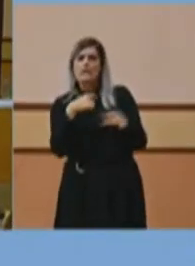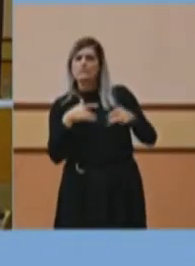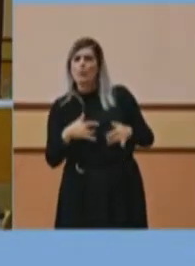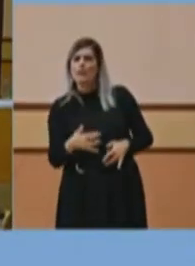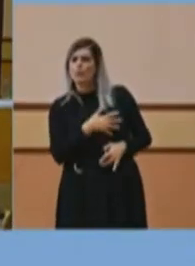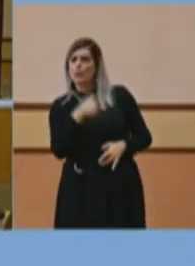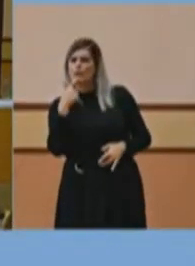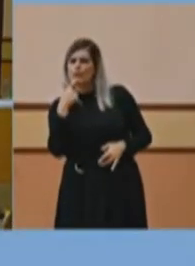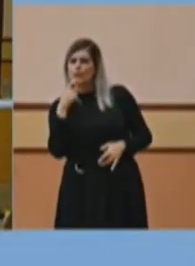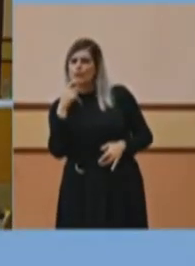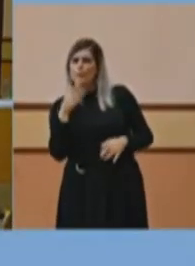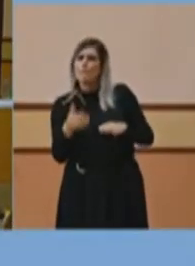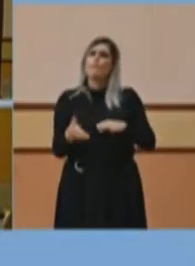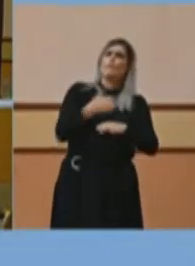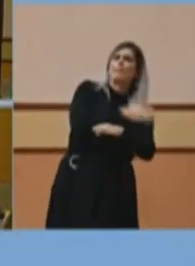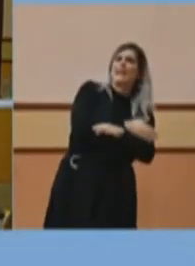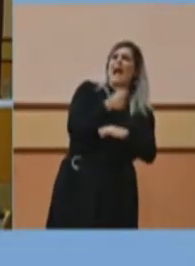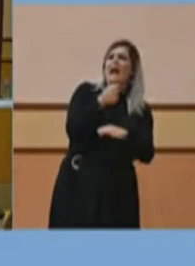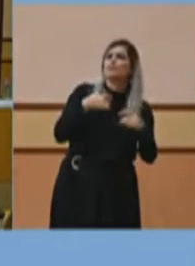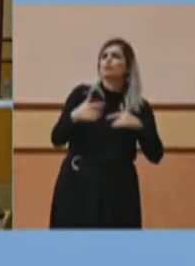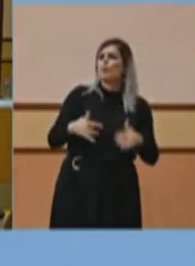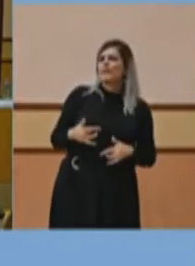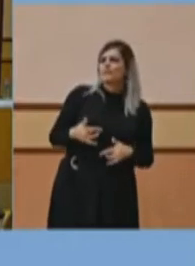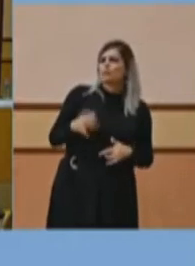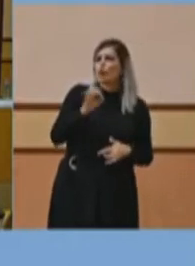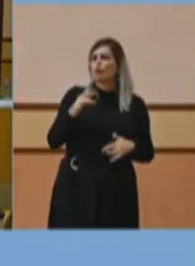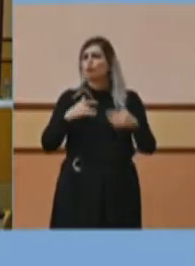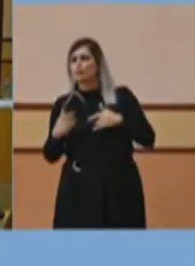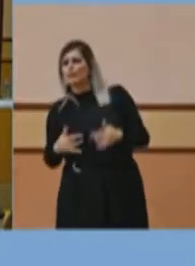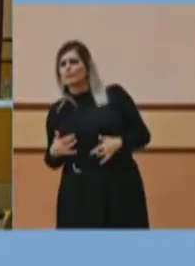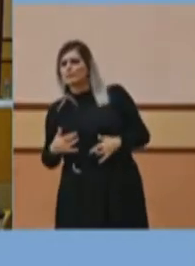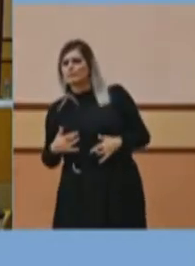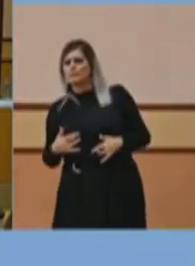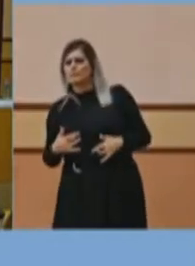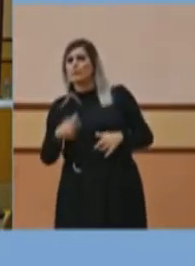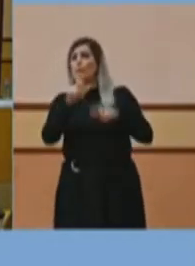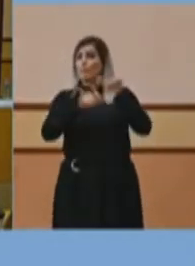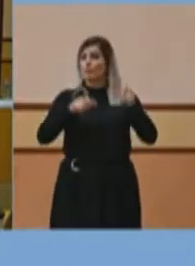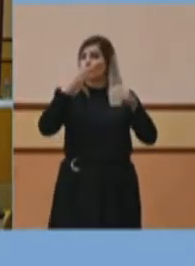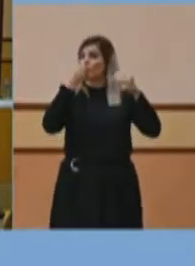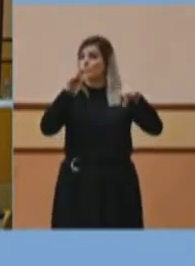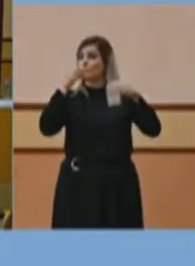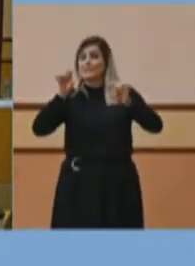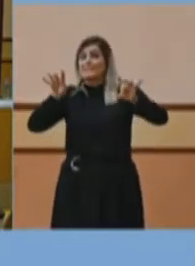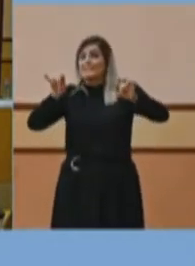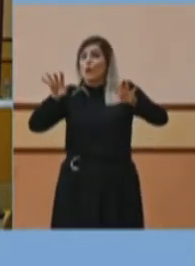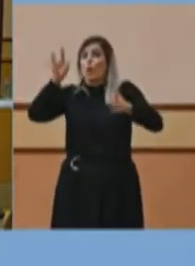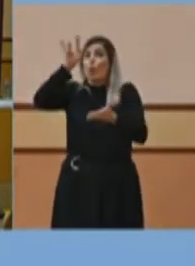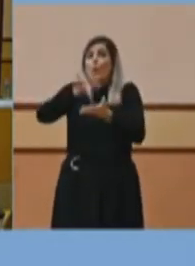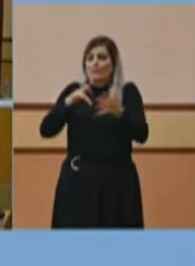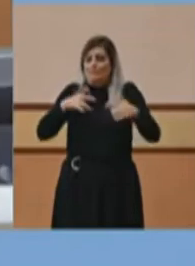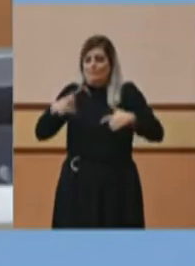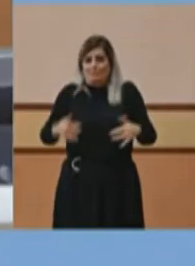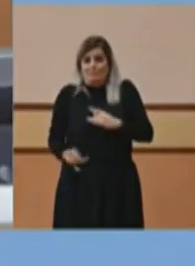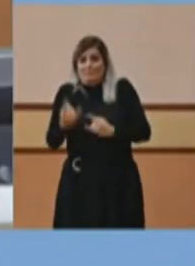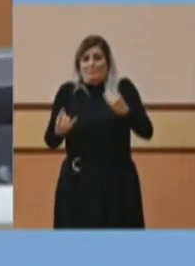El secretari de Salut Pública, Josep Maria Argimon, ha compareut aquest dimarts per analitzar la situació epidemiològica de Catalunya i també per donar a